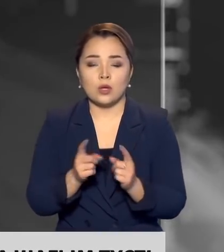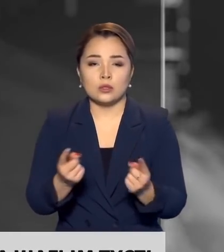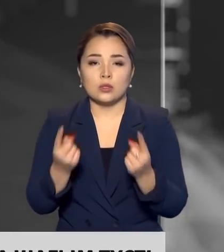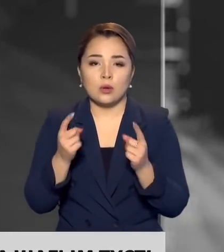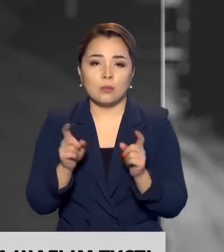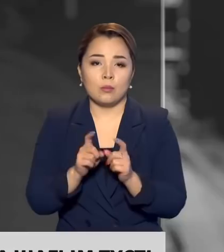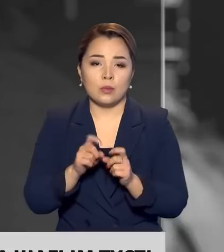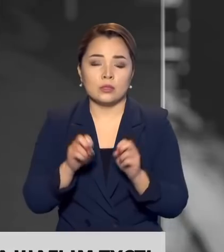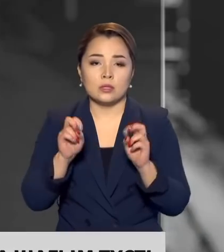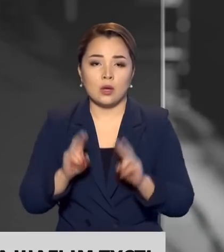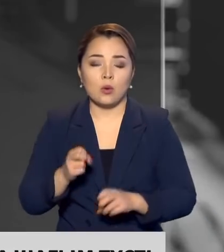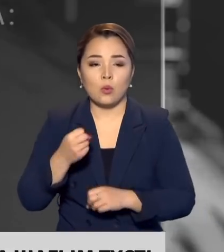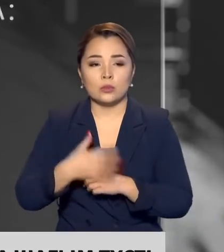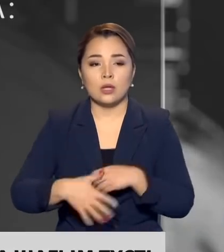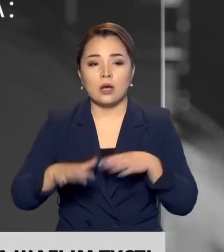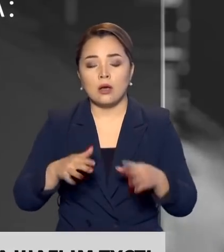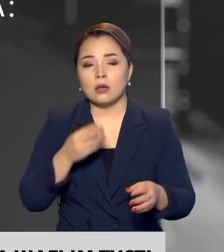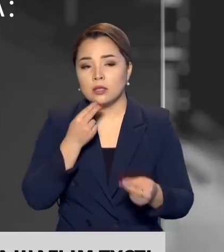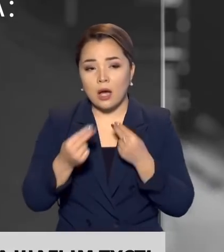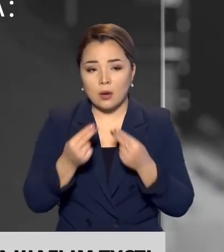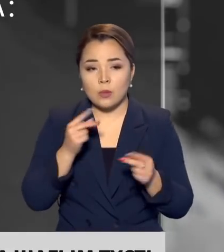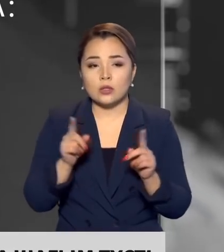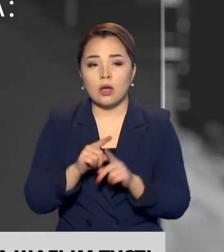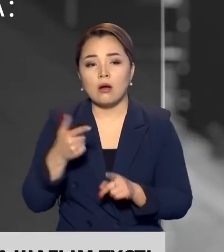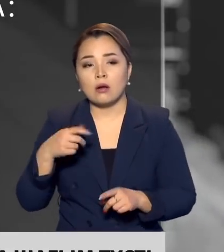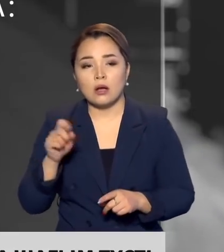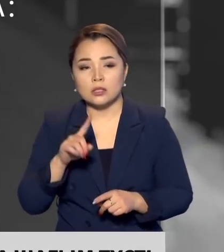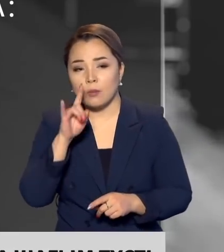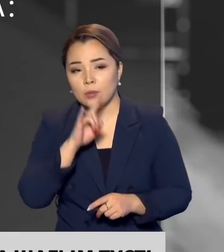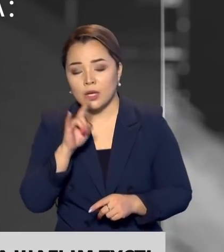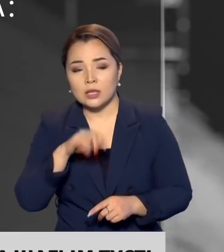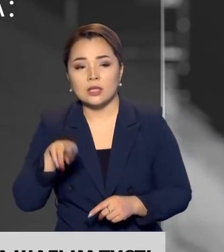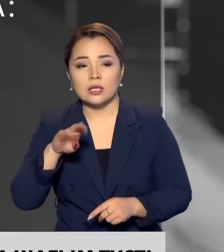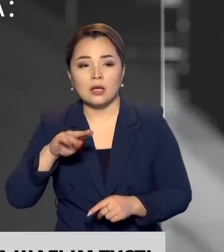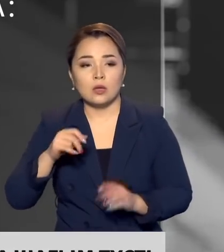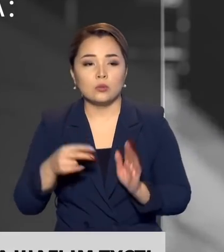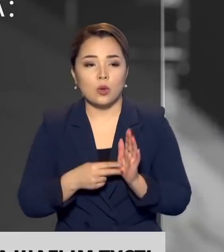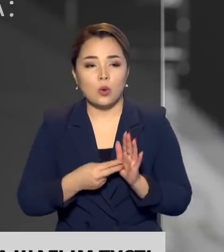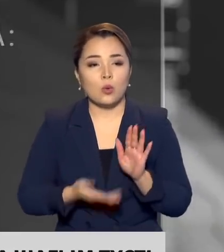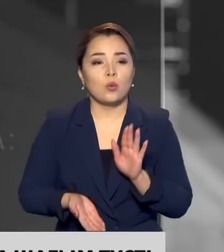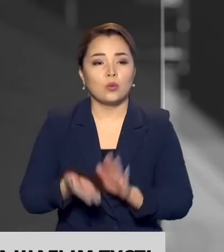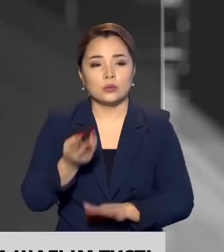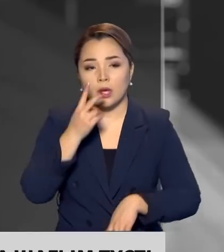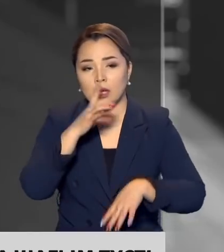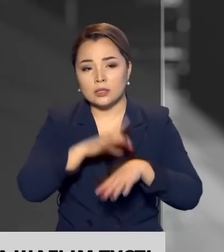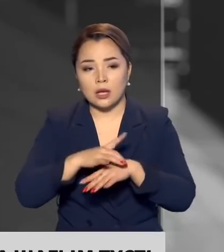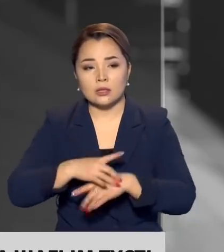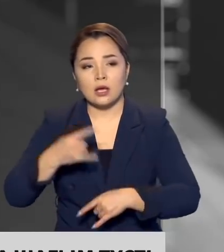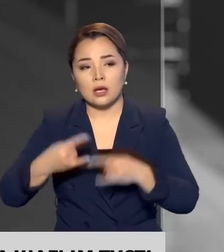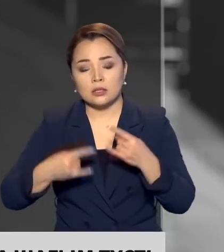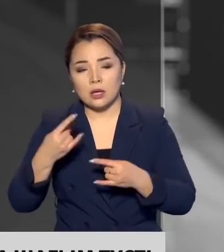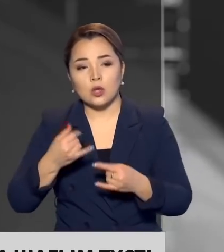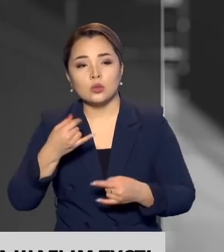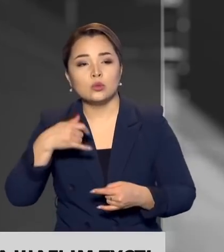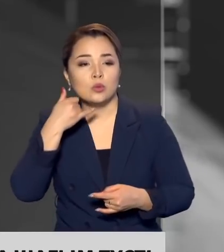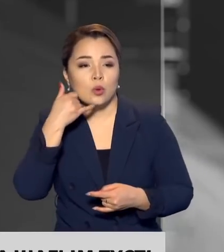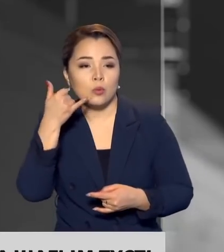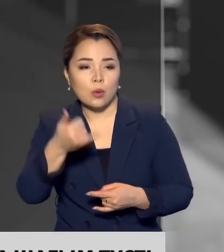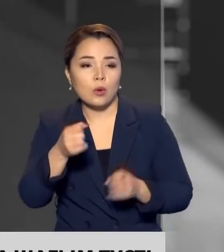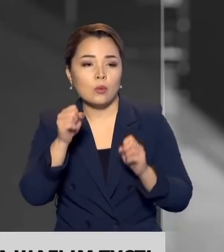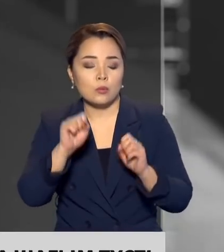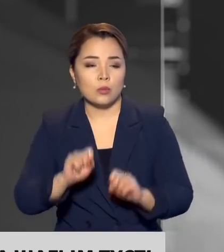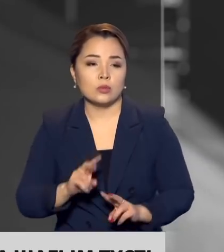супермаркетте әлеуметтік маңызы бар тамақ өнімдерінің газ, бензин, дизель отынының құнын өсіргендер туралы экранда көрсетілген нөмірлер